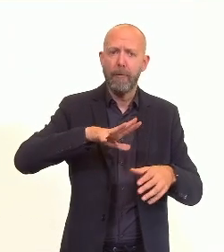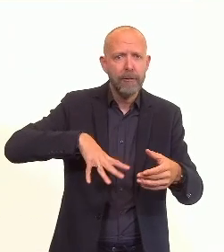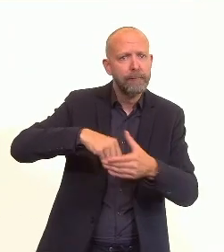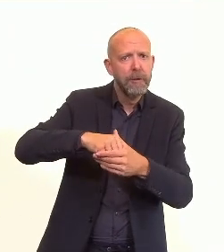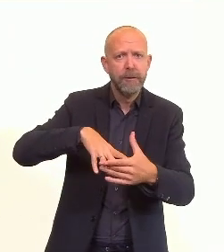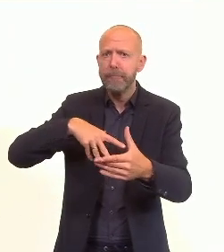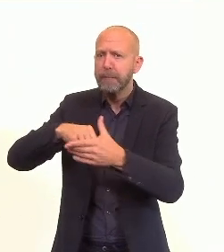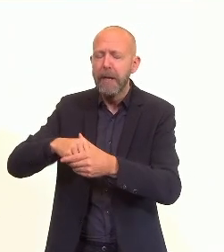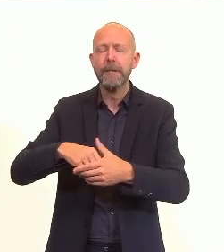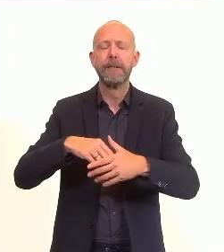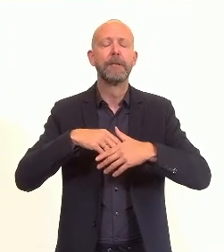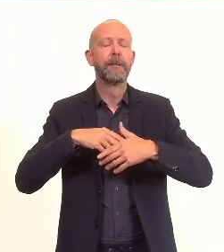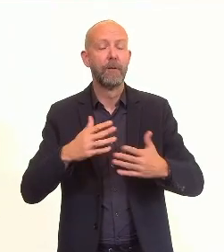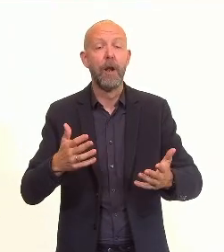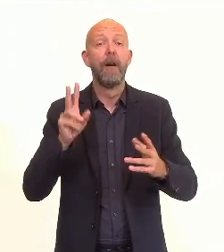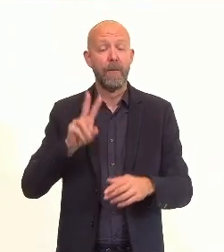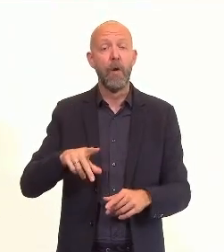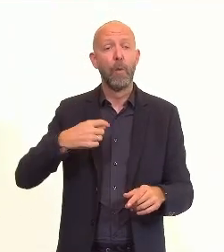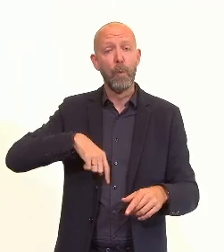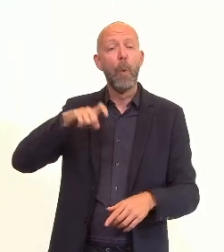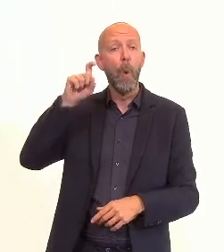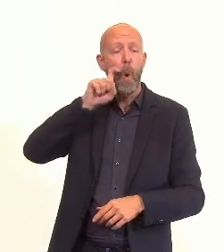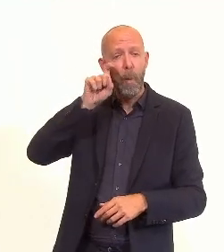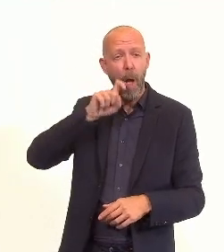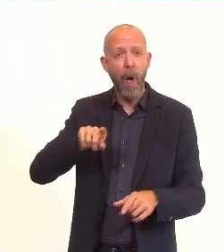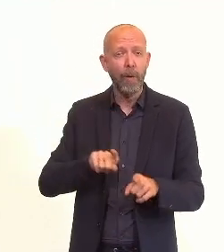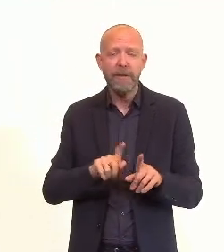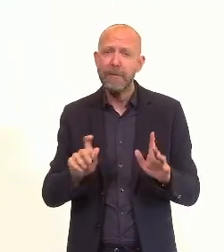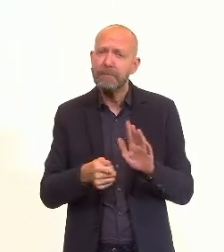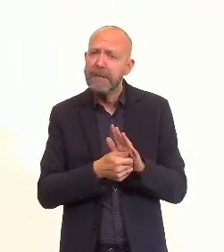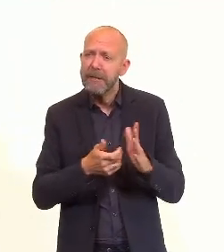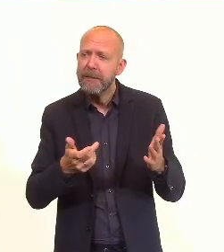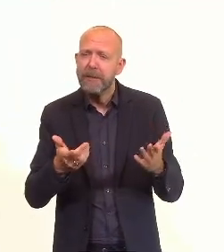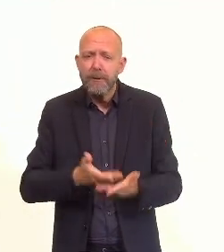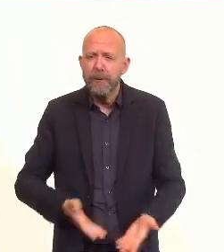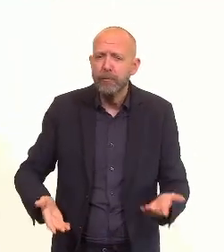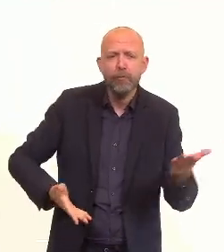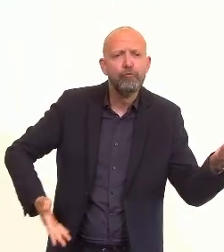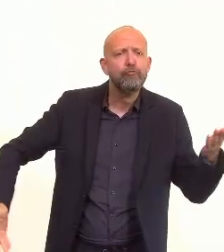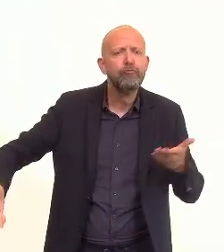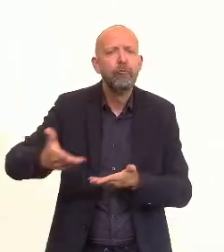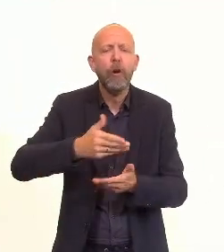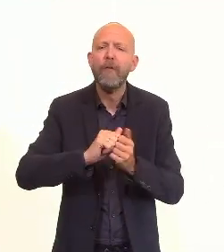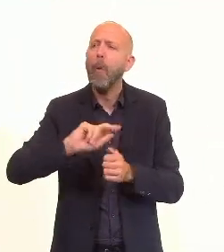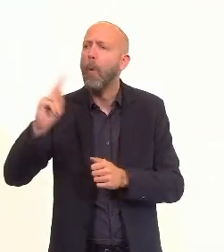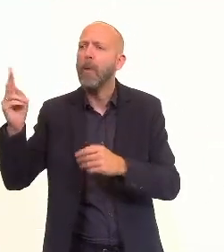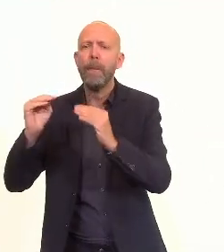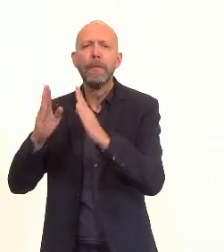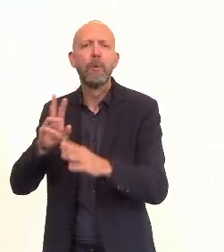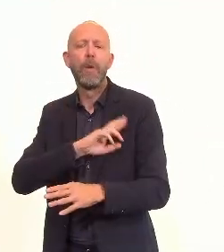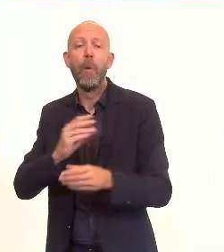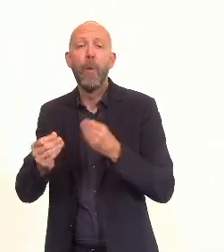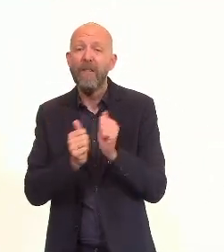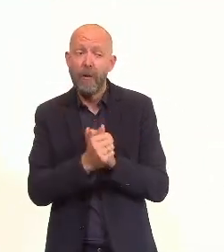Donc et on le voit aussi quand on fait des échanges aussi, avec peut-être d'autres maisons de retraite, mais aussi avec les enfants. Il y a vraiment ce